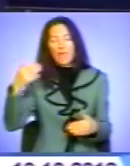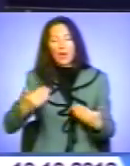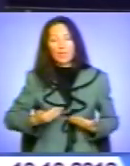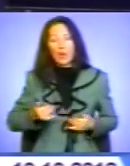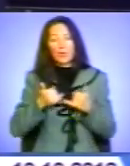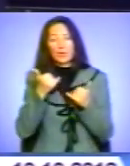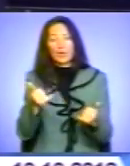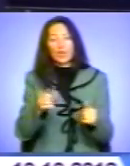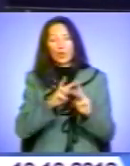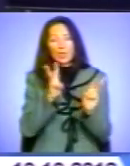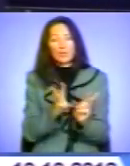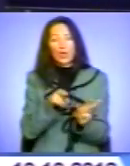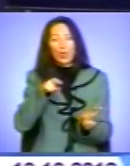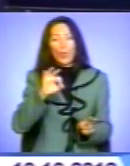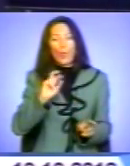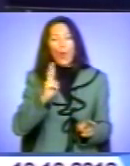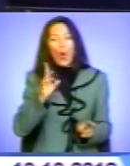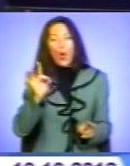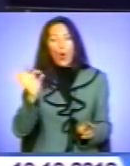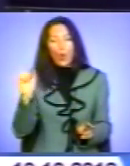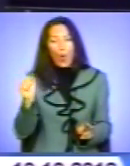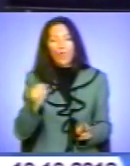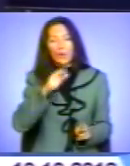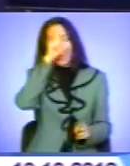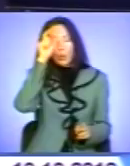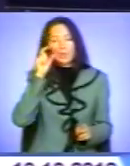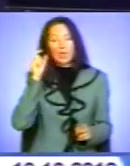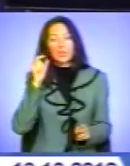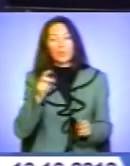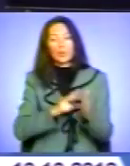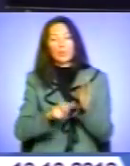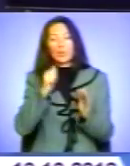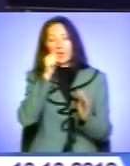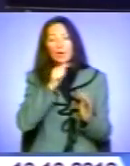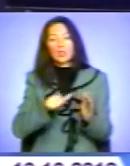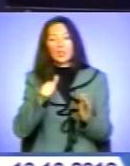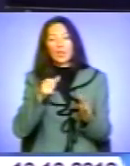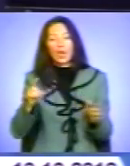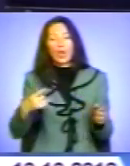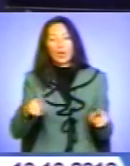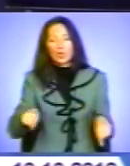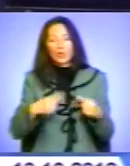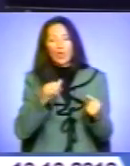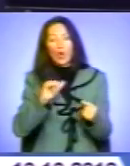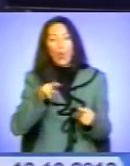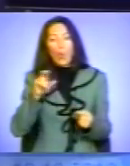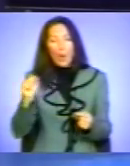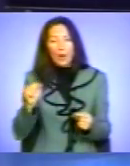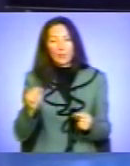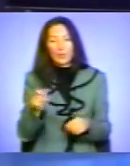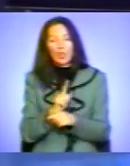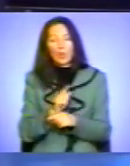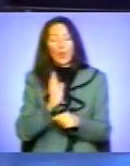українському козацтву та 70-й річниці утворення УПА. А в неділю, 14 жовтня, Тернопіль стане центром